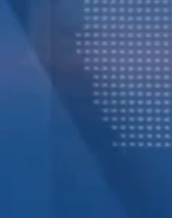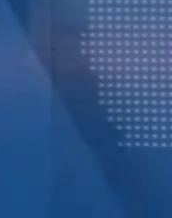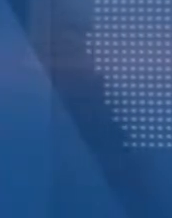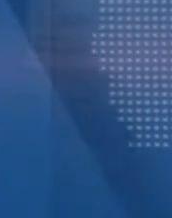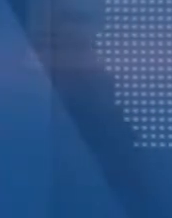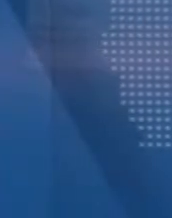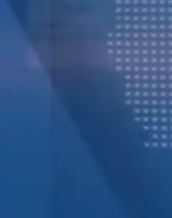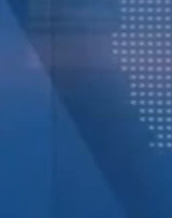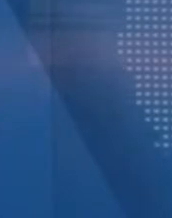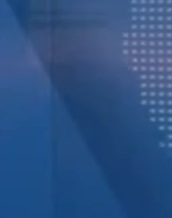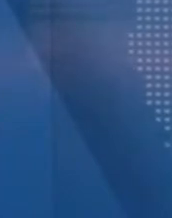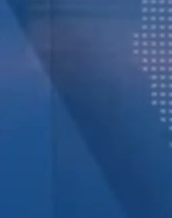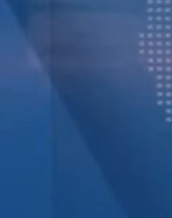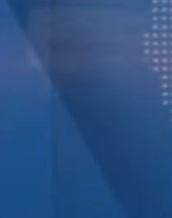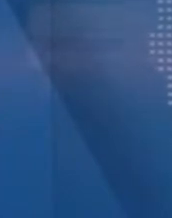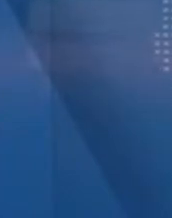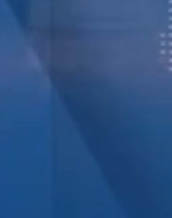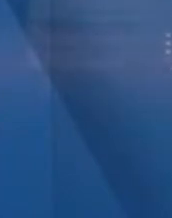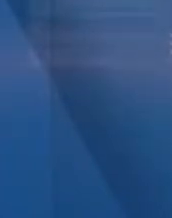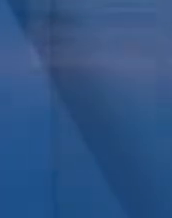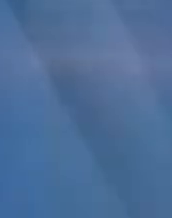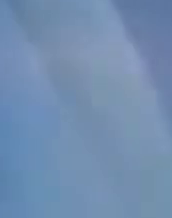이성을 mbc 뉴스를 마치겠습니다 고맙습니다